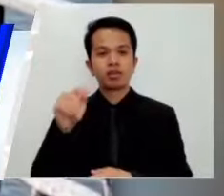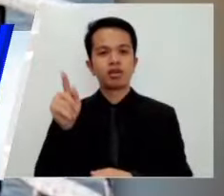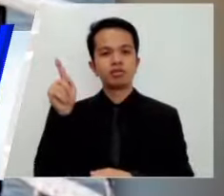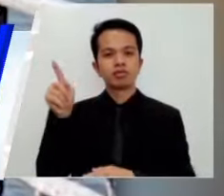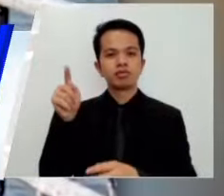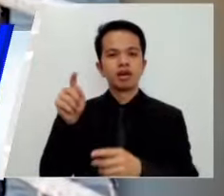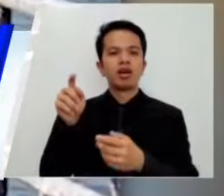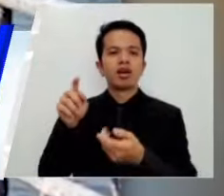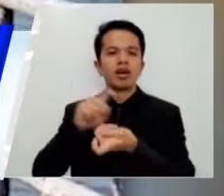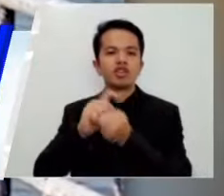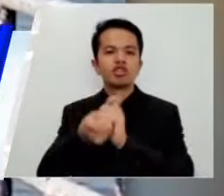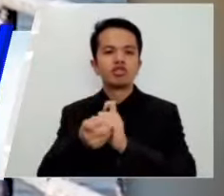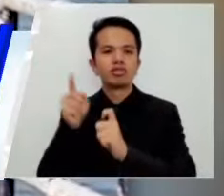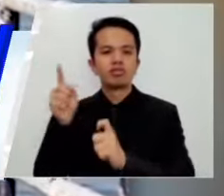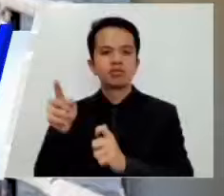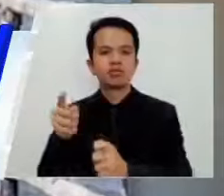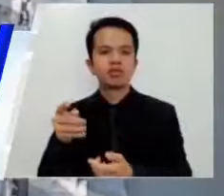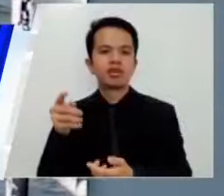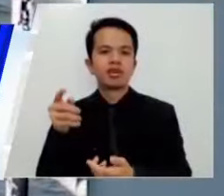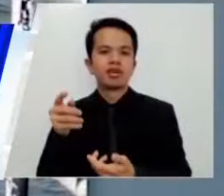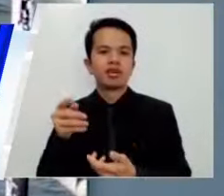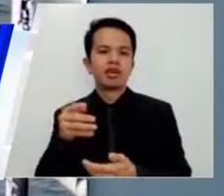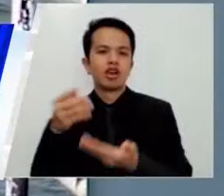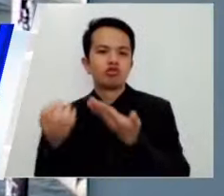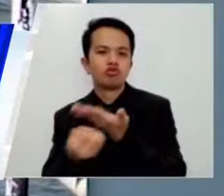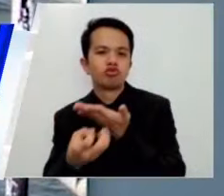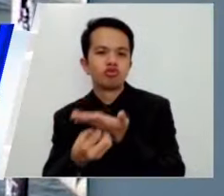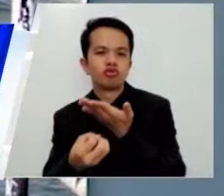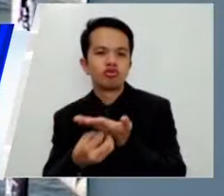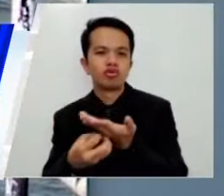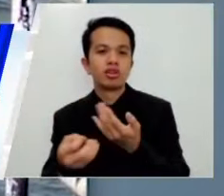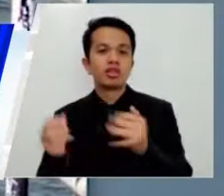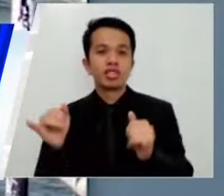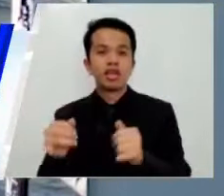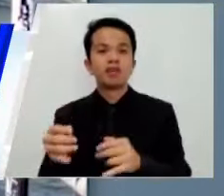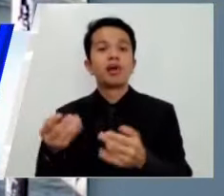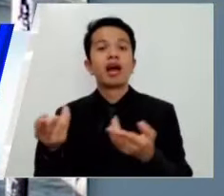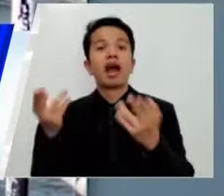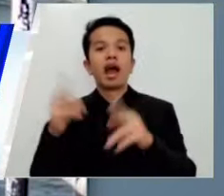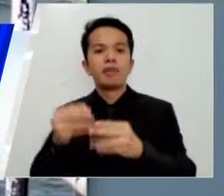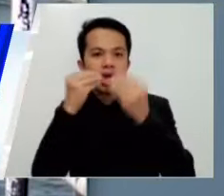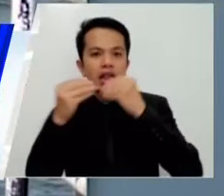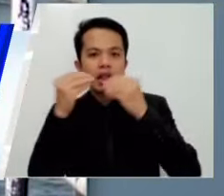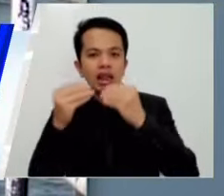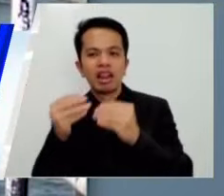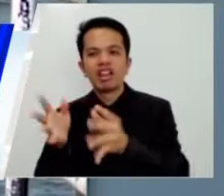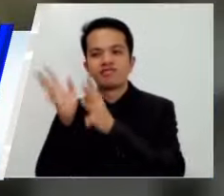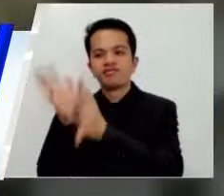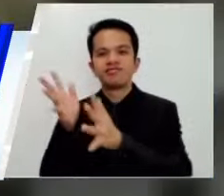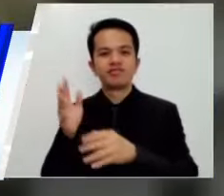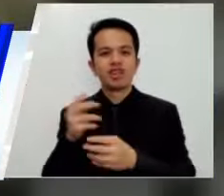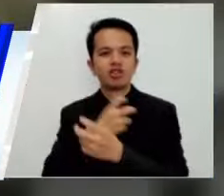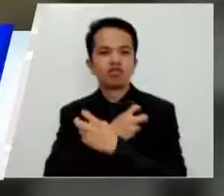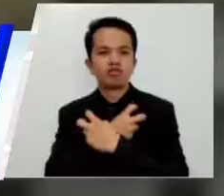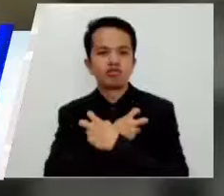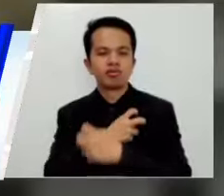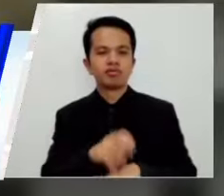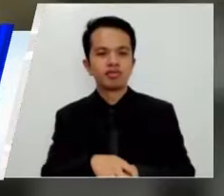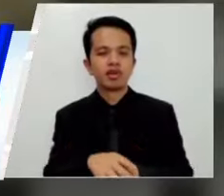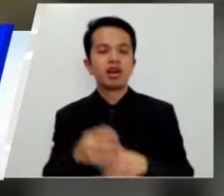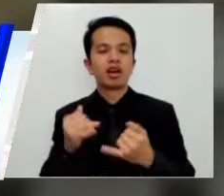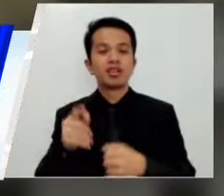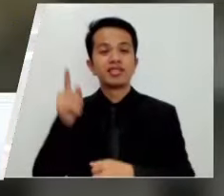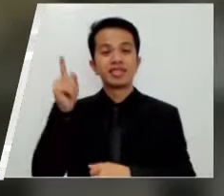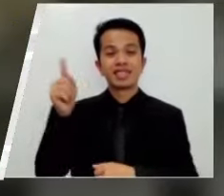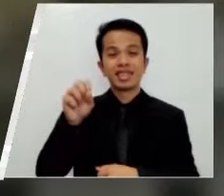sa tag-init. May version pang inulam na at mga tinik ang natira. Sa San Jose naman, makakatipid